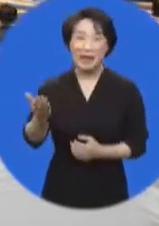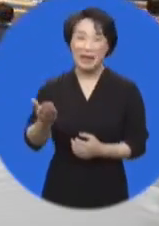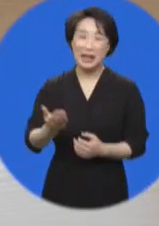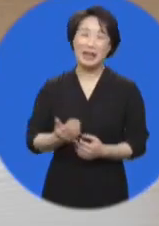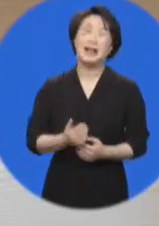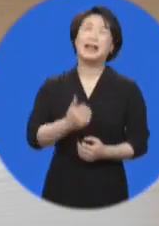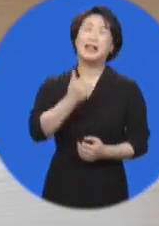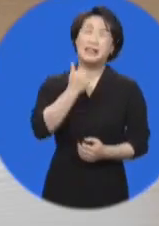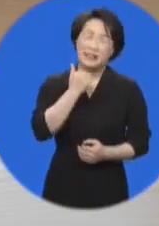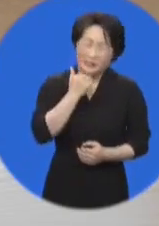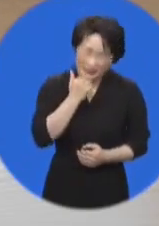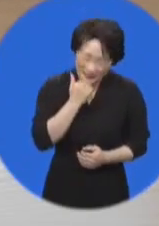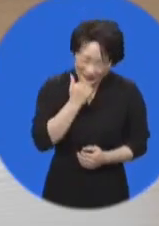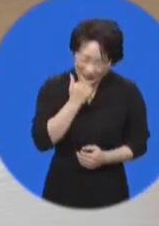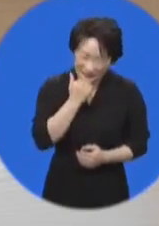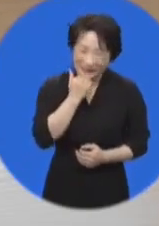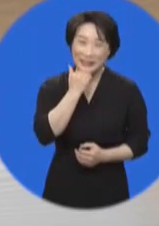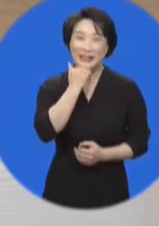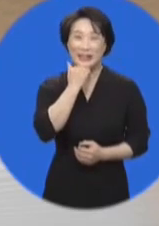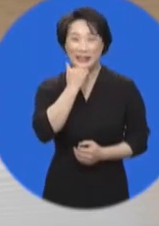있나